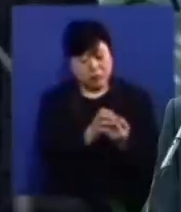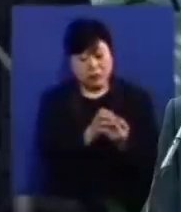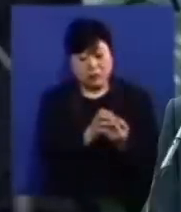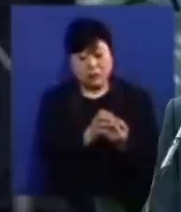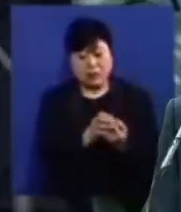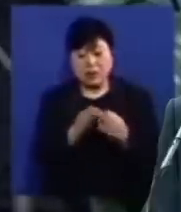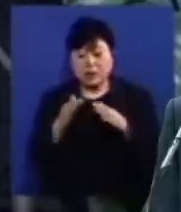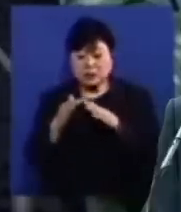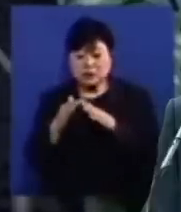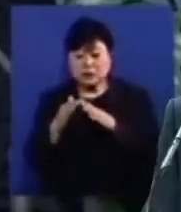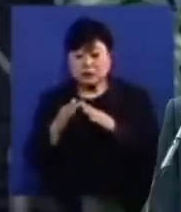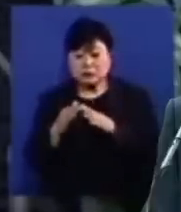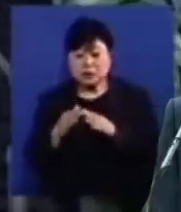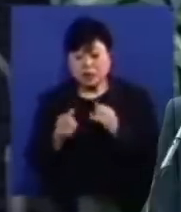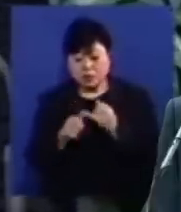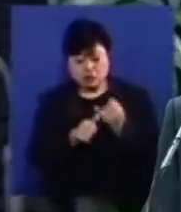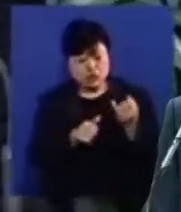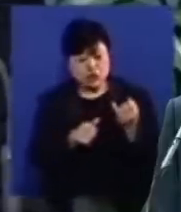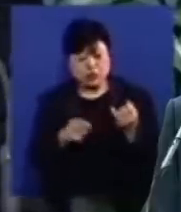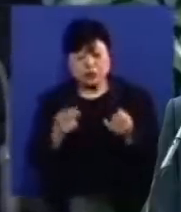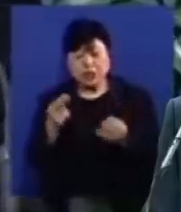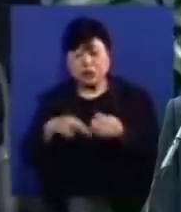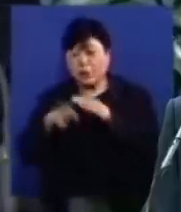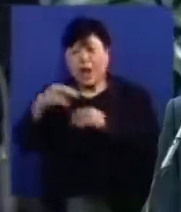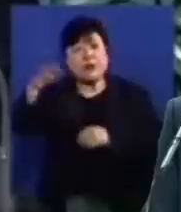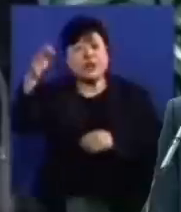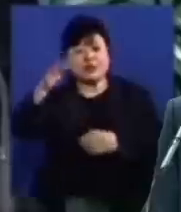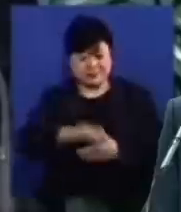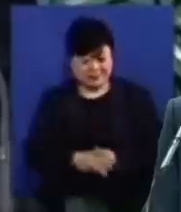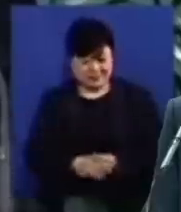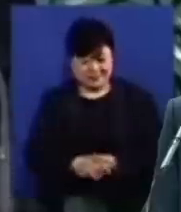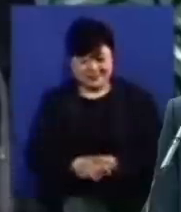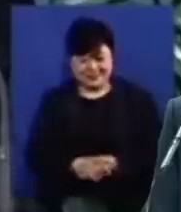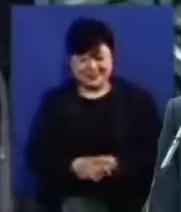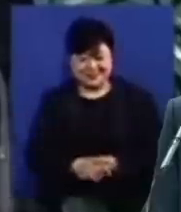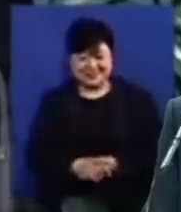그 집에 붙어 있을 부인이 없어요. 한 길로 왔다 일곱 길로 도망치고 말지.